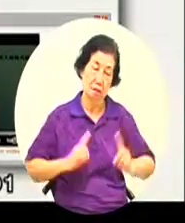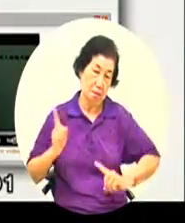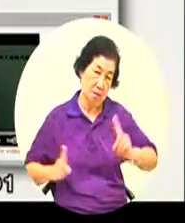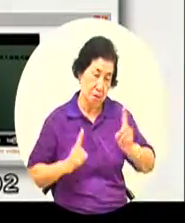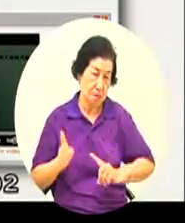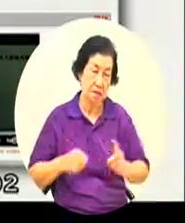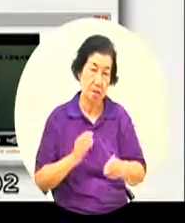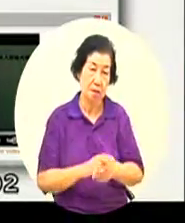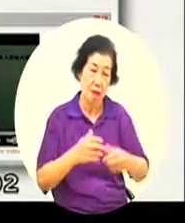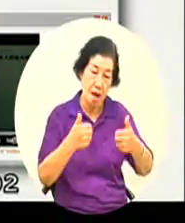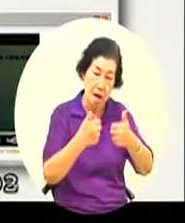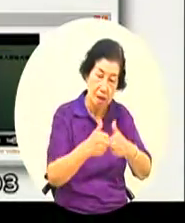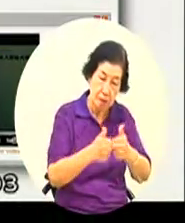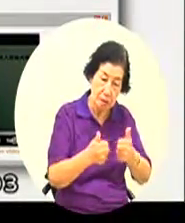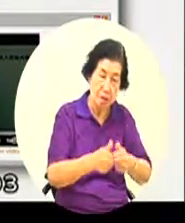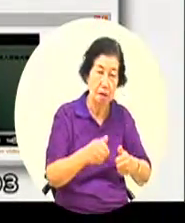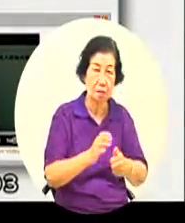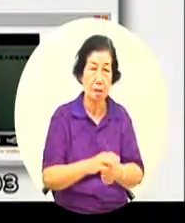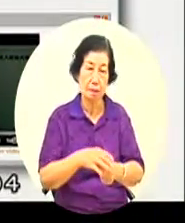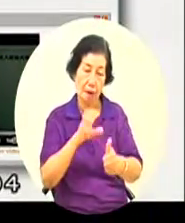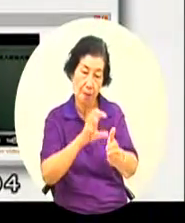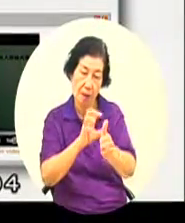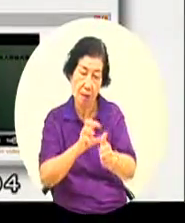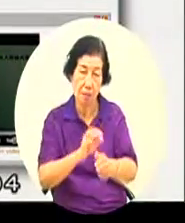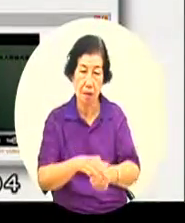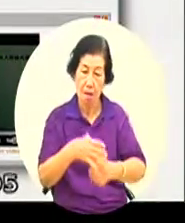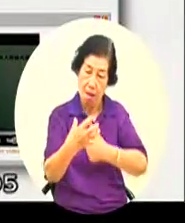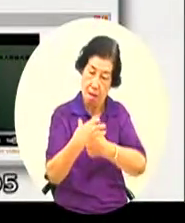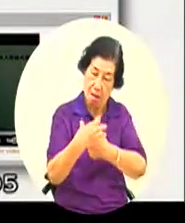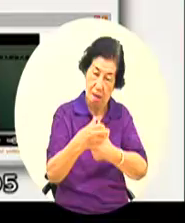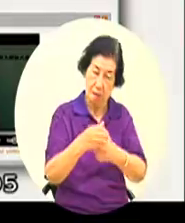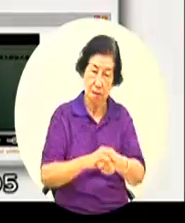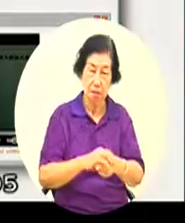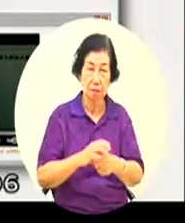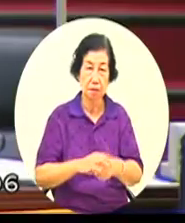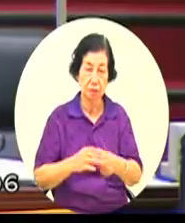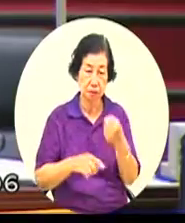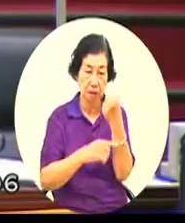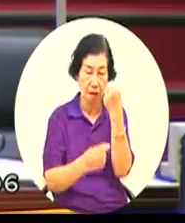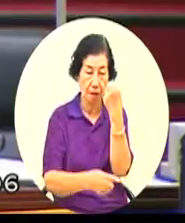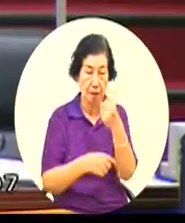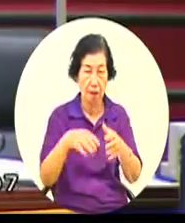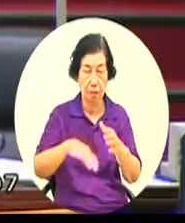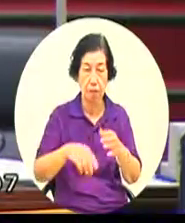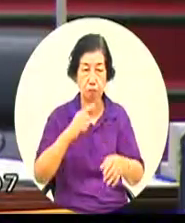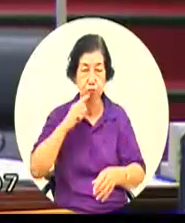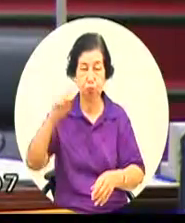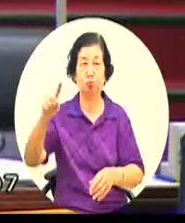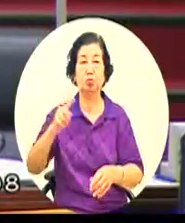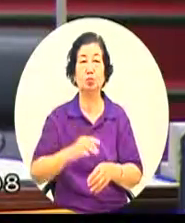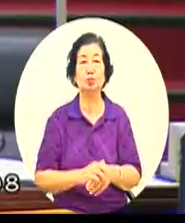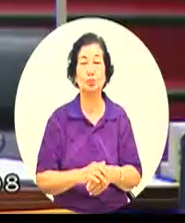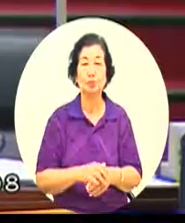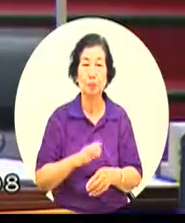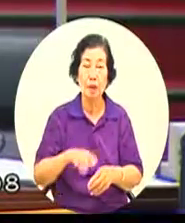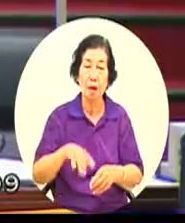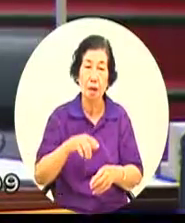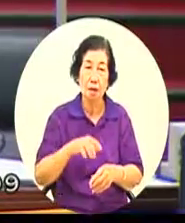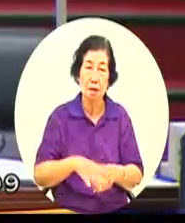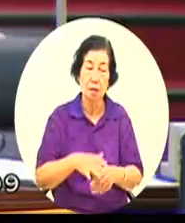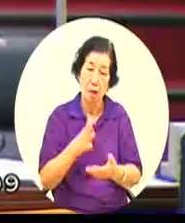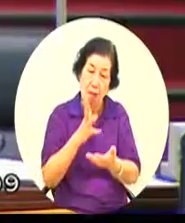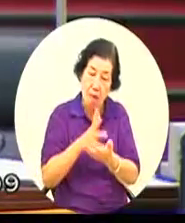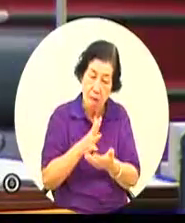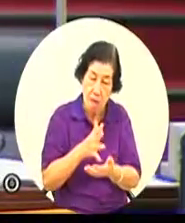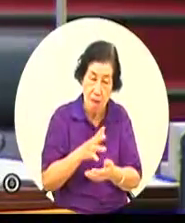骂，到底骂人跟被人家骂我们常常到法院去告嘛，言论自由呢范围到底到哪里呢？除了